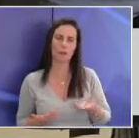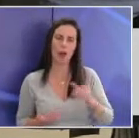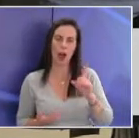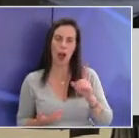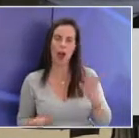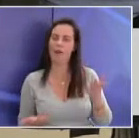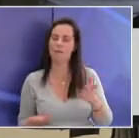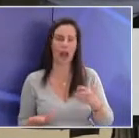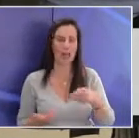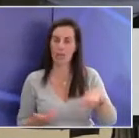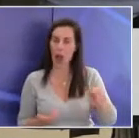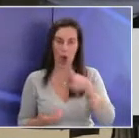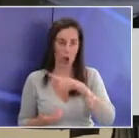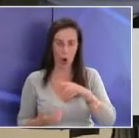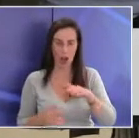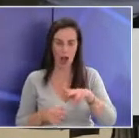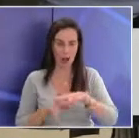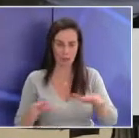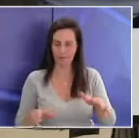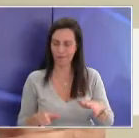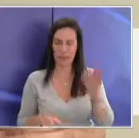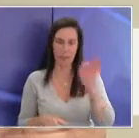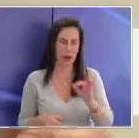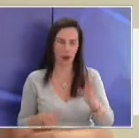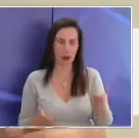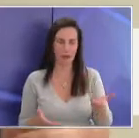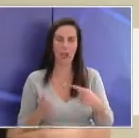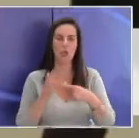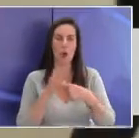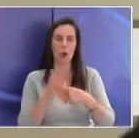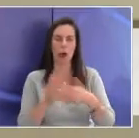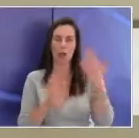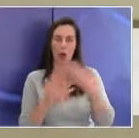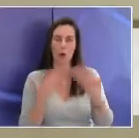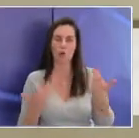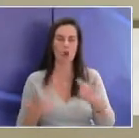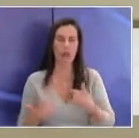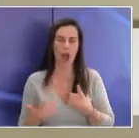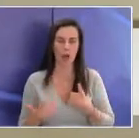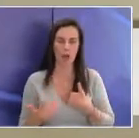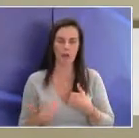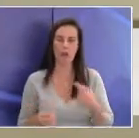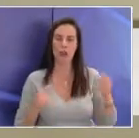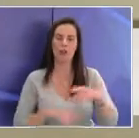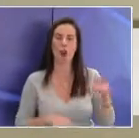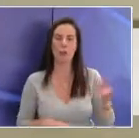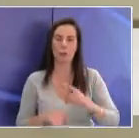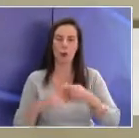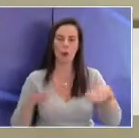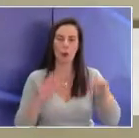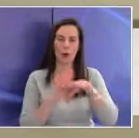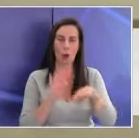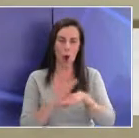ואווירת סוף העונה הזאת היא רק פגעה בנו, זה לא נתן לנו שום דבר. למשל, לדוגמה, היה ברור שאנחנו יבוא האופוזיציה עם כל מיני